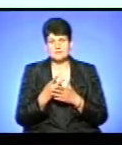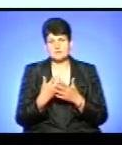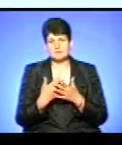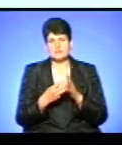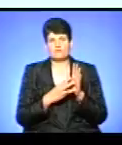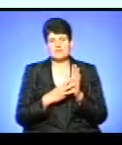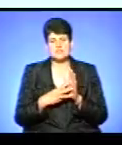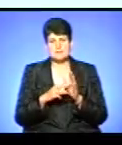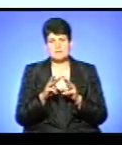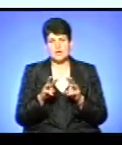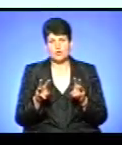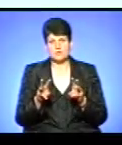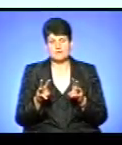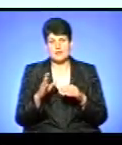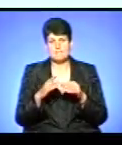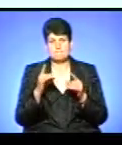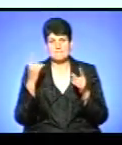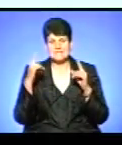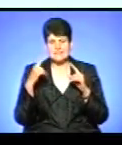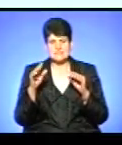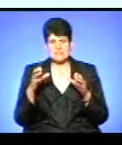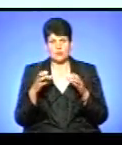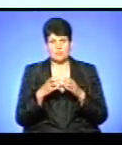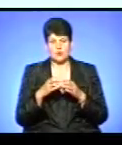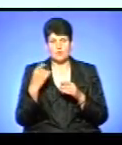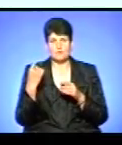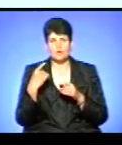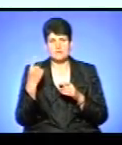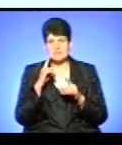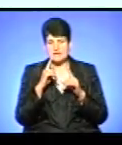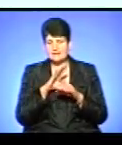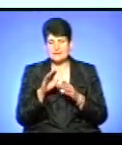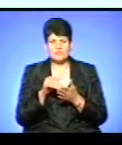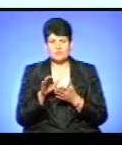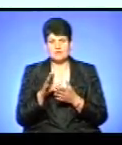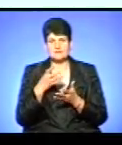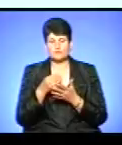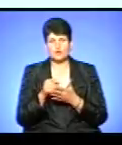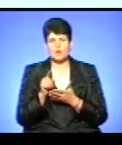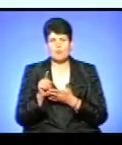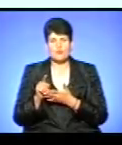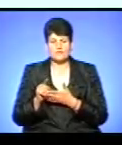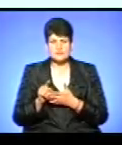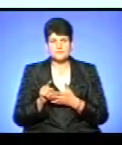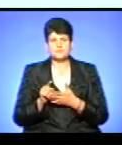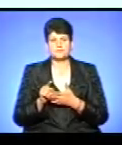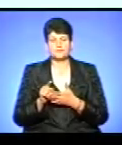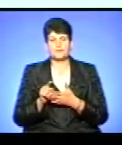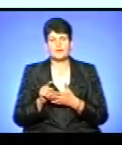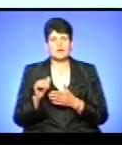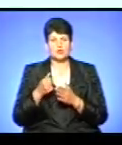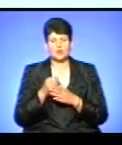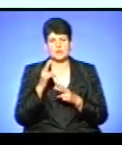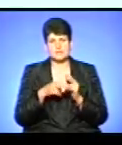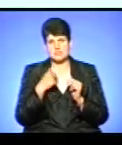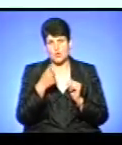8 мільйонів на мистецький компонент. Тобто обласна рада не відмовляється від цих зобов'язань своїх, і до кінця